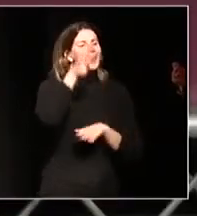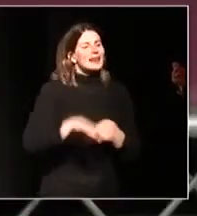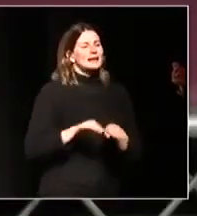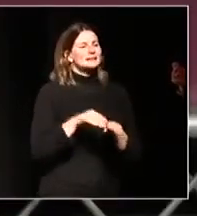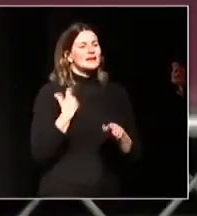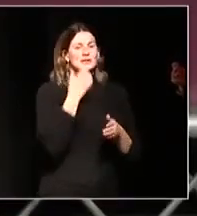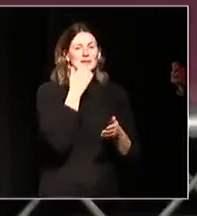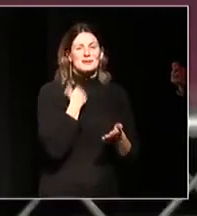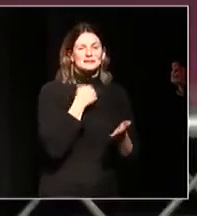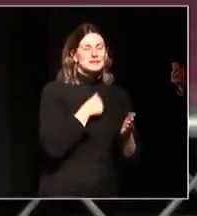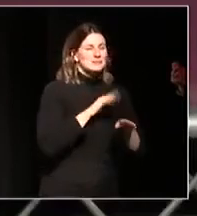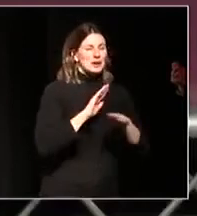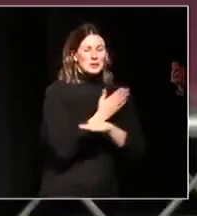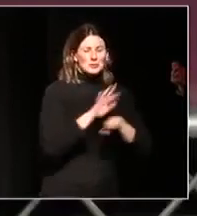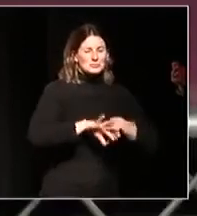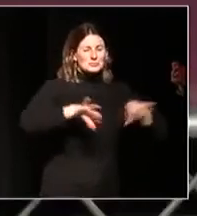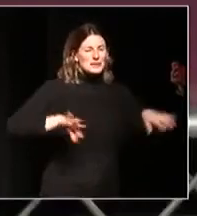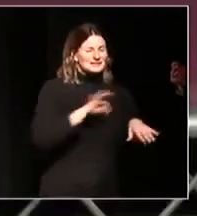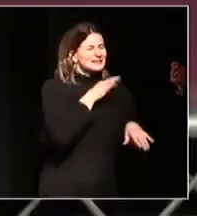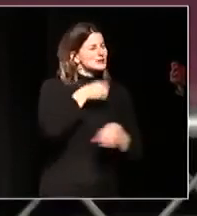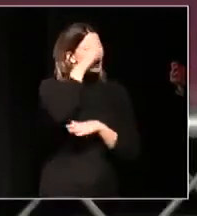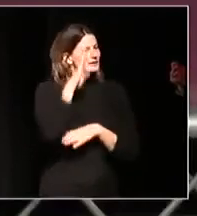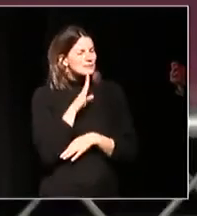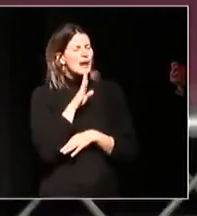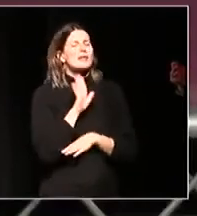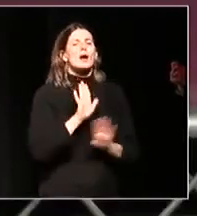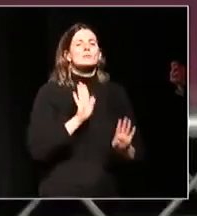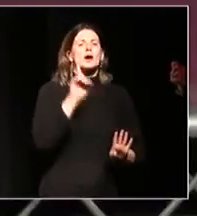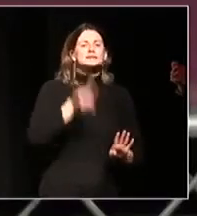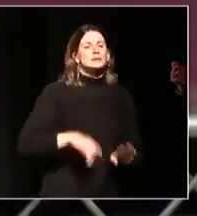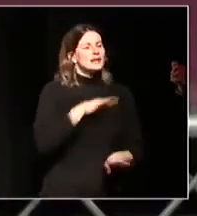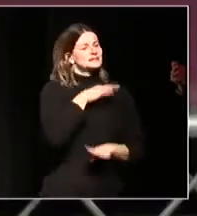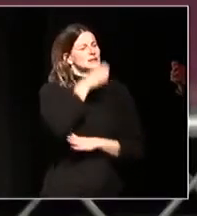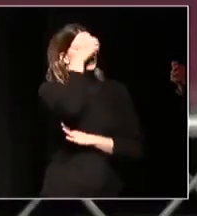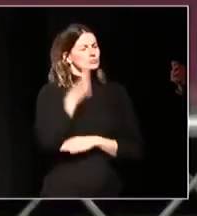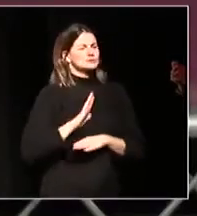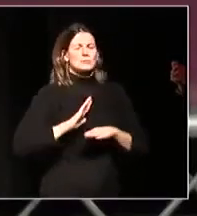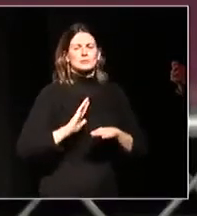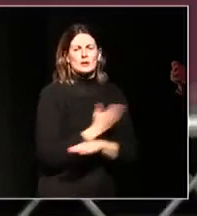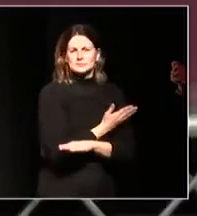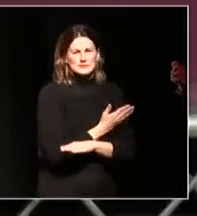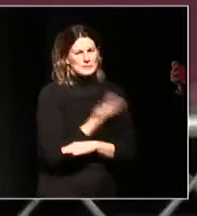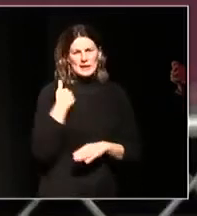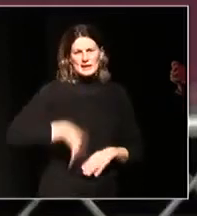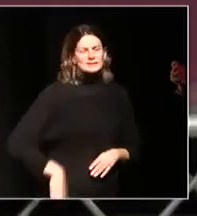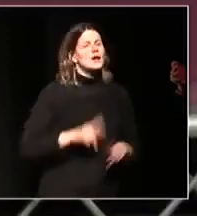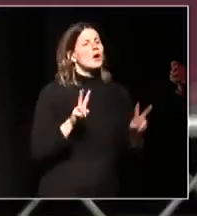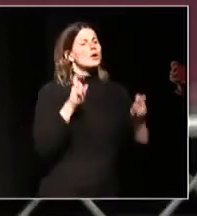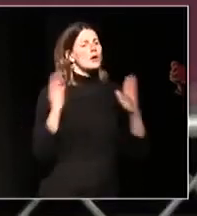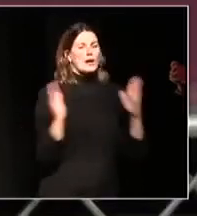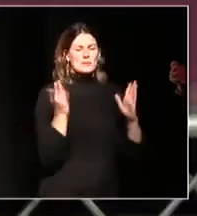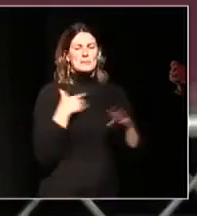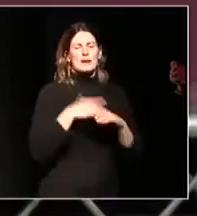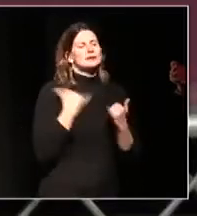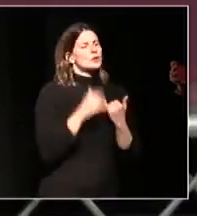en blanc i en negre de la senyora Arrimadas, però també del senyor Puigdemont. Un nou temps per recuperar la